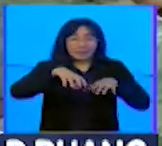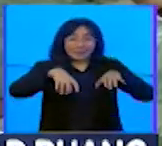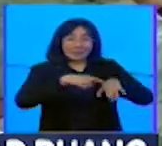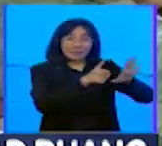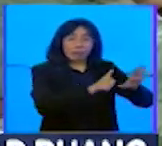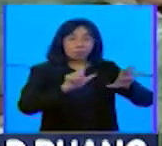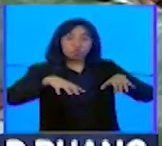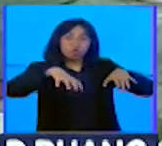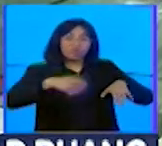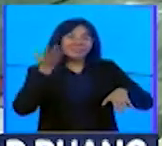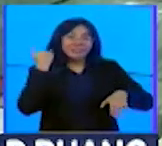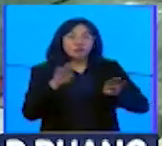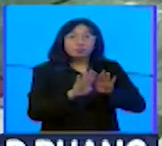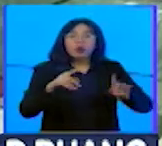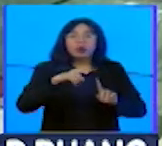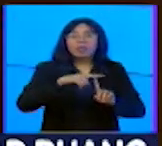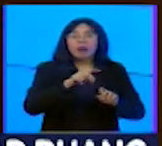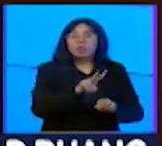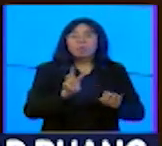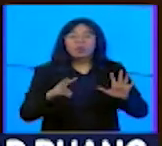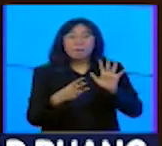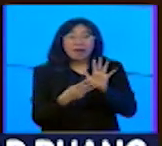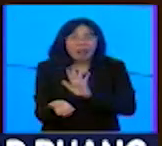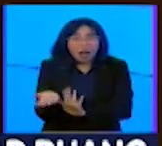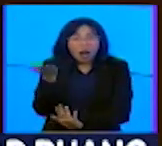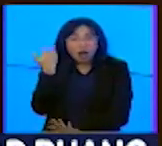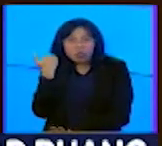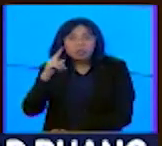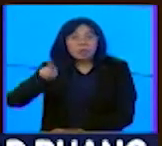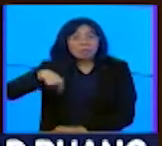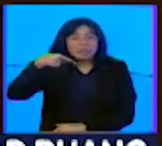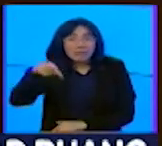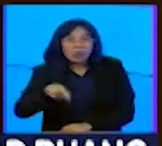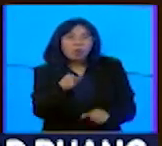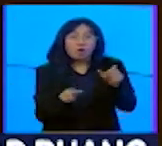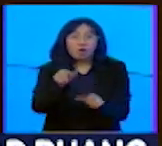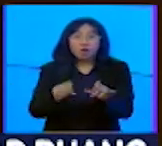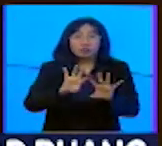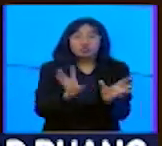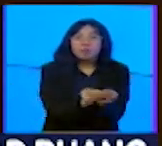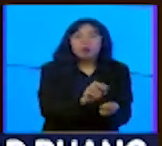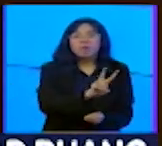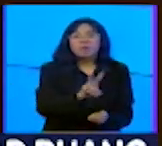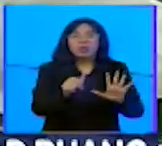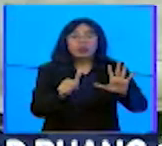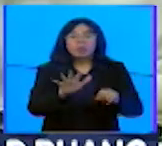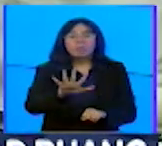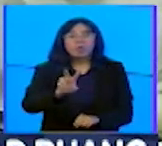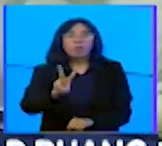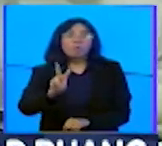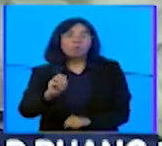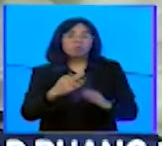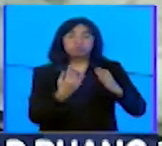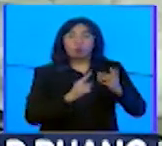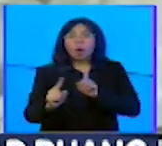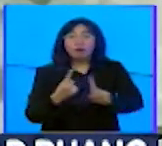November, pasien yang terdaftar di Tower 6 dan 7 sebanyak 26.520 orang dan yang telah